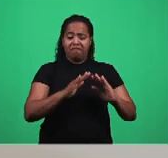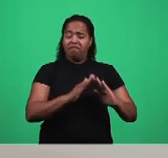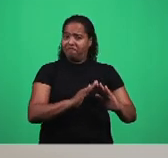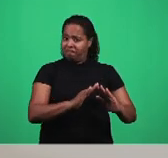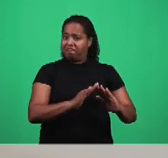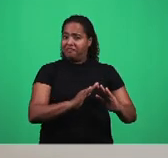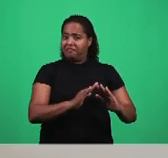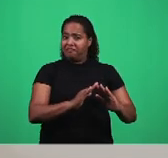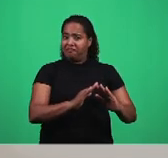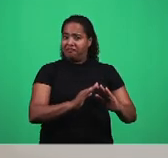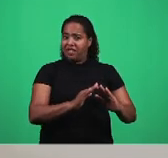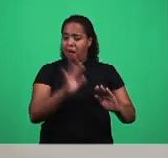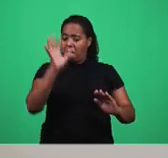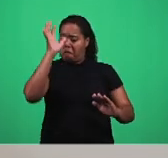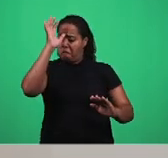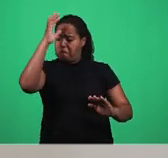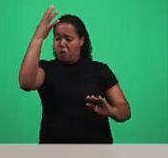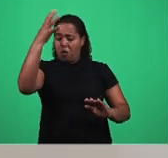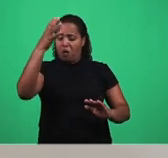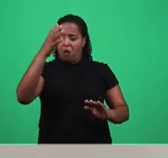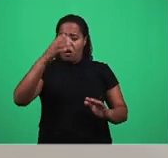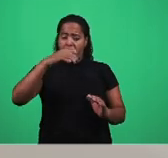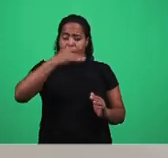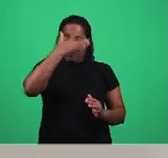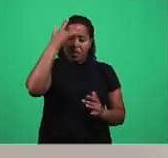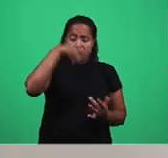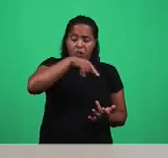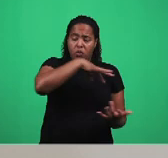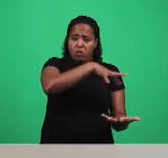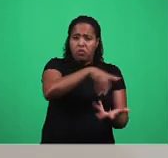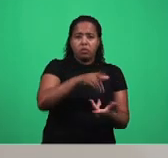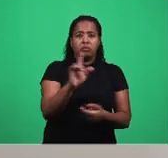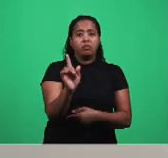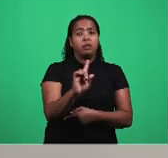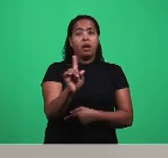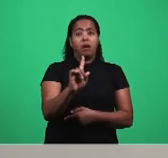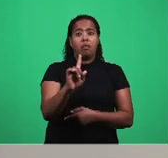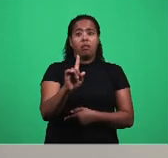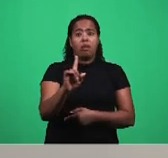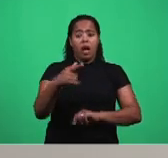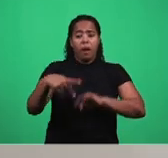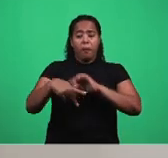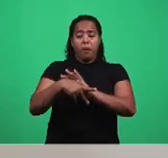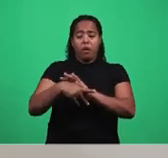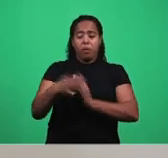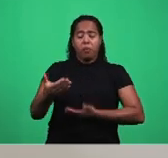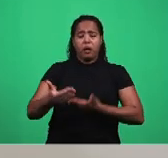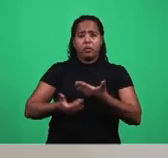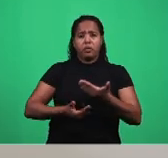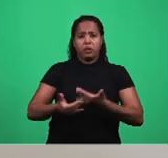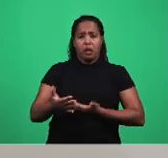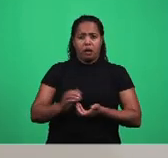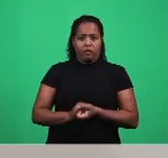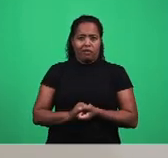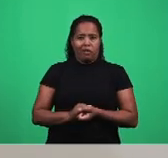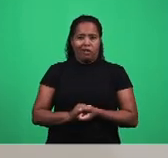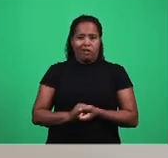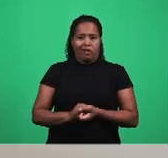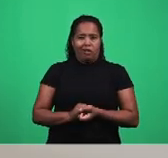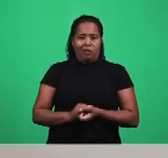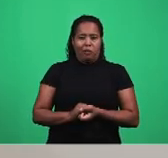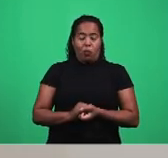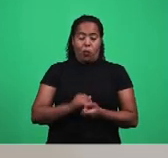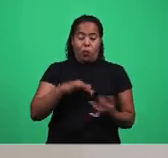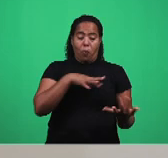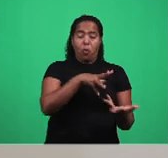Le signe n'est pas pour le monde, le signe est pour l'Église. Ce qui vient pour le monde vient après que l'Église va être enlevée. Donc, mes frères et